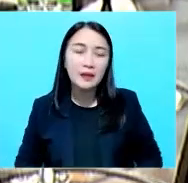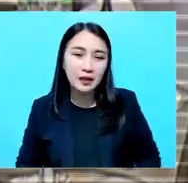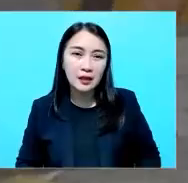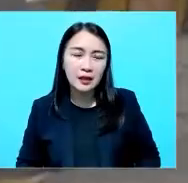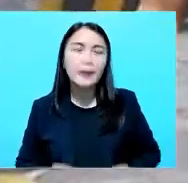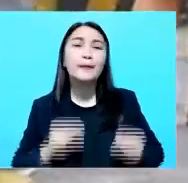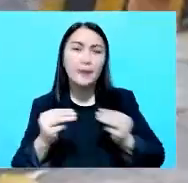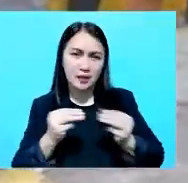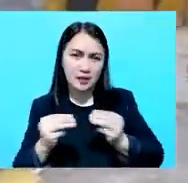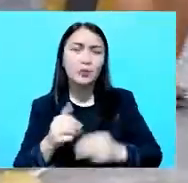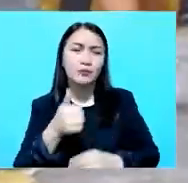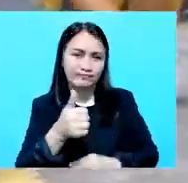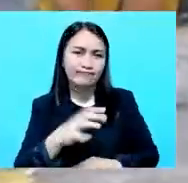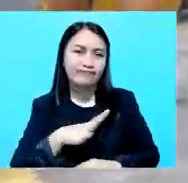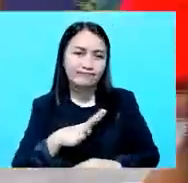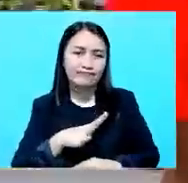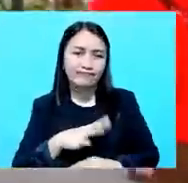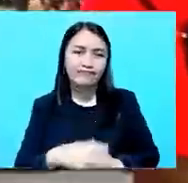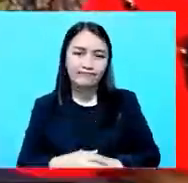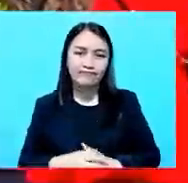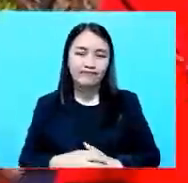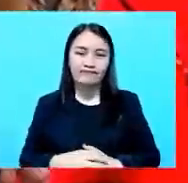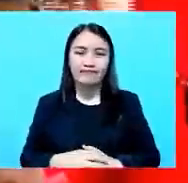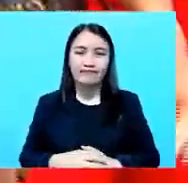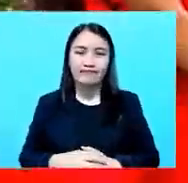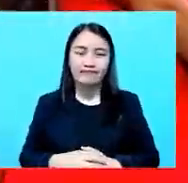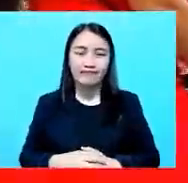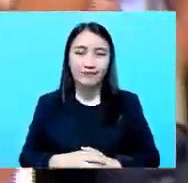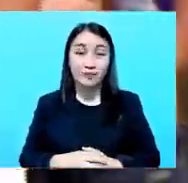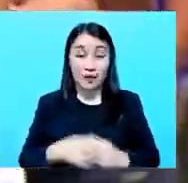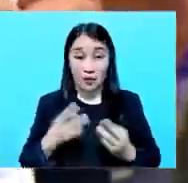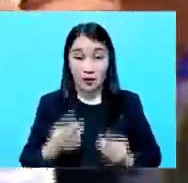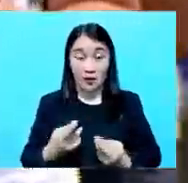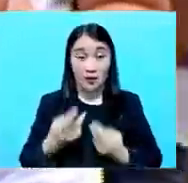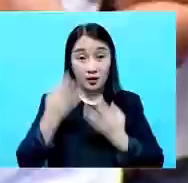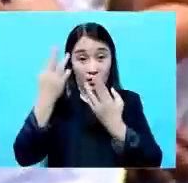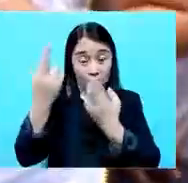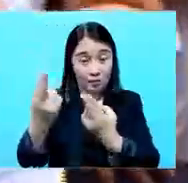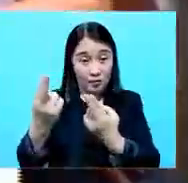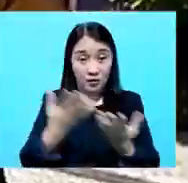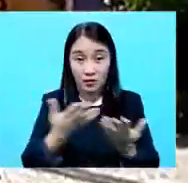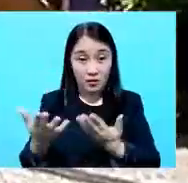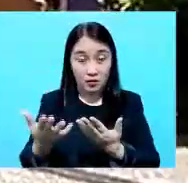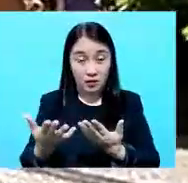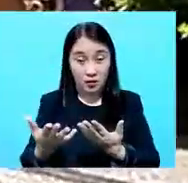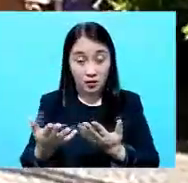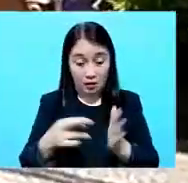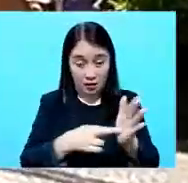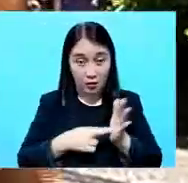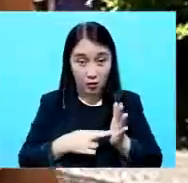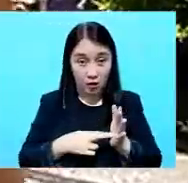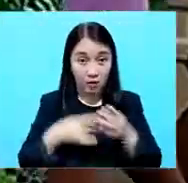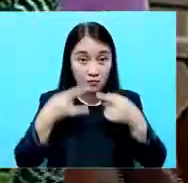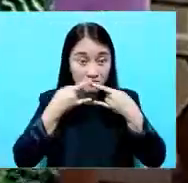good. Hindi pa rin daw inirekomenda ng ahensya ang pagbabalik ng mandatory o obligadong pagsusuot ng face